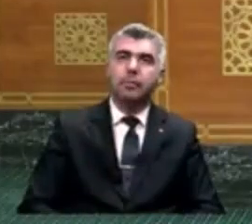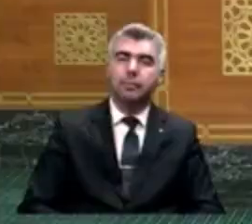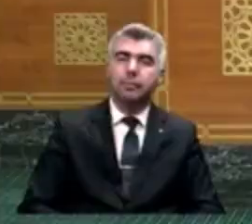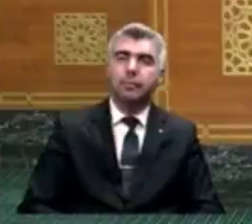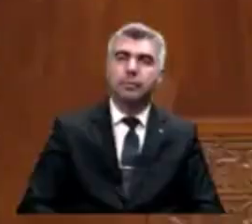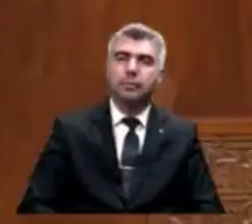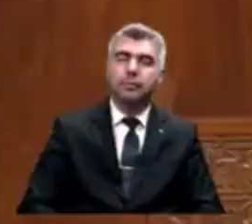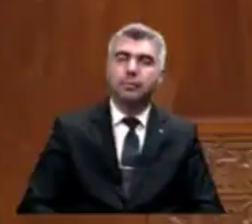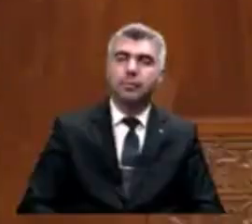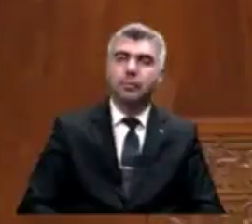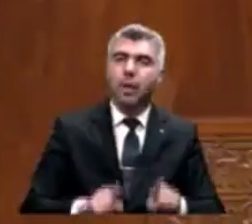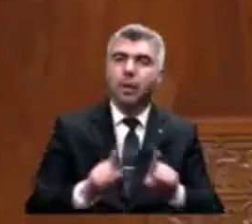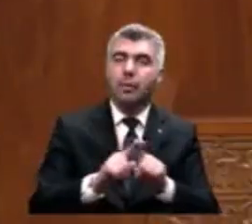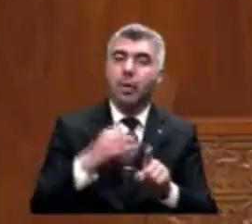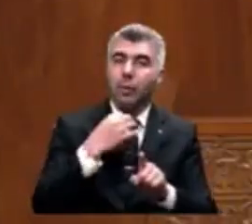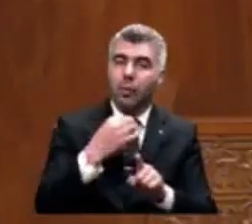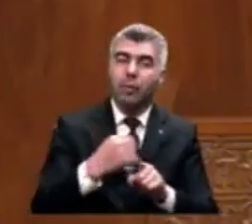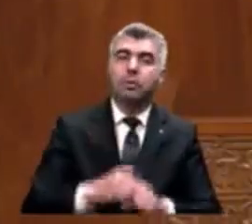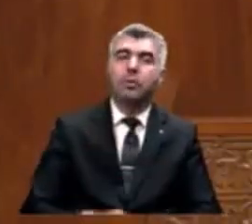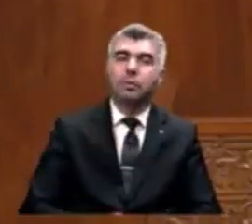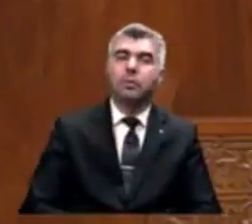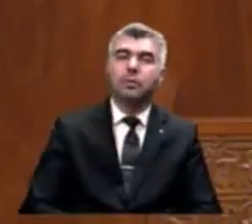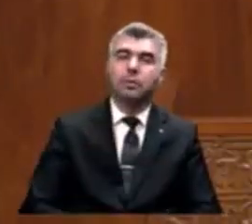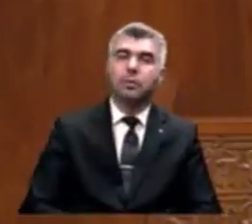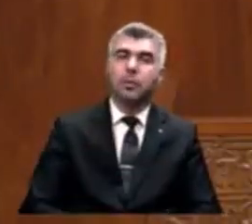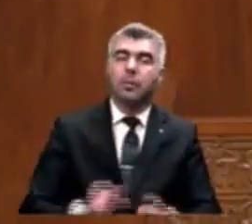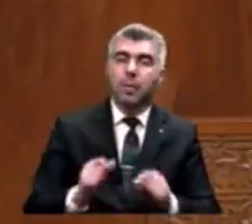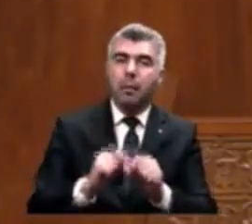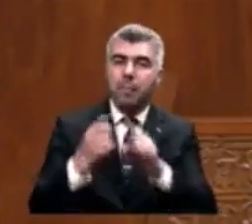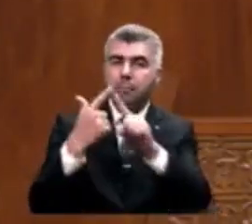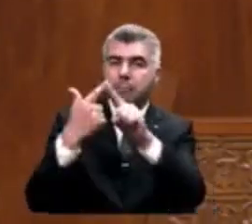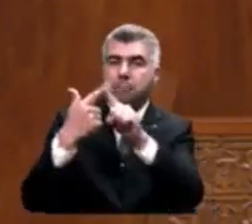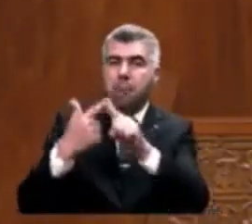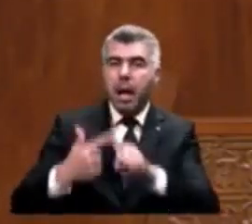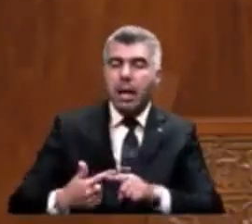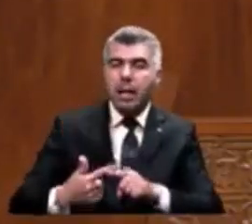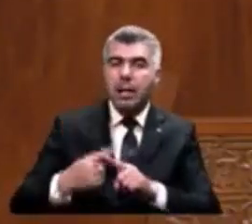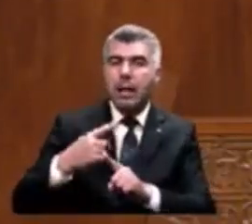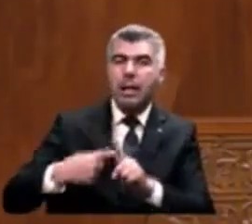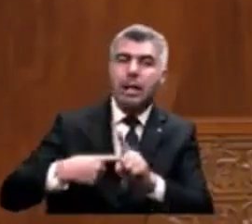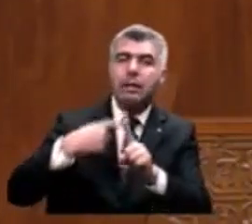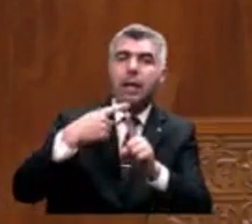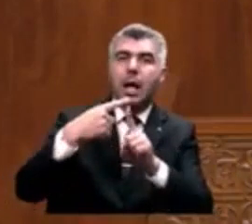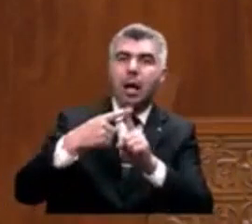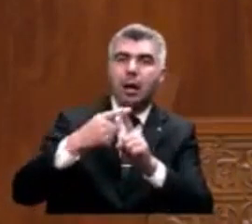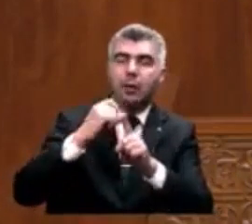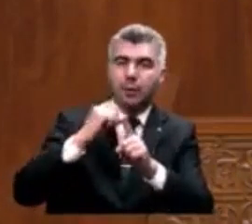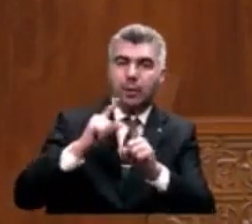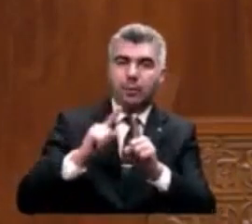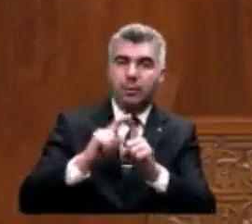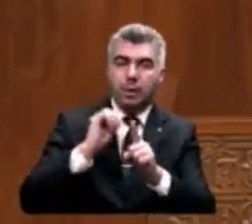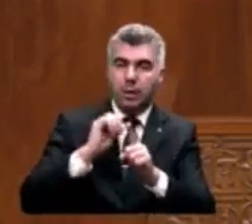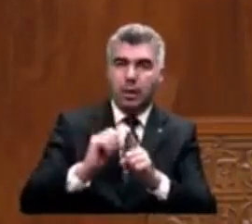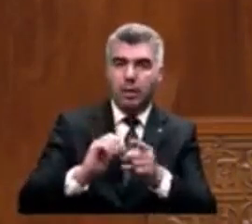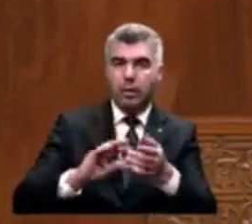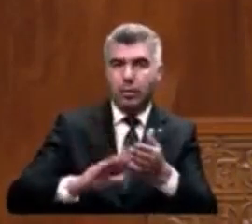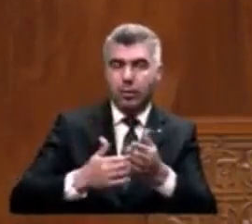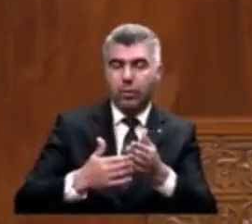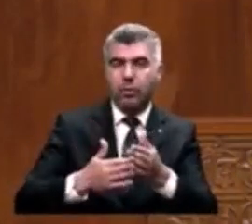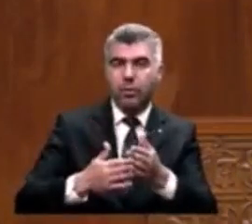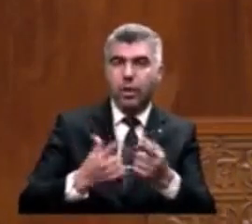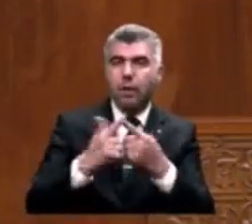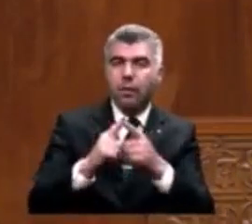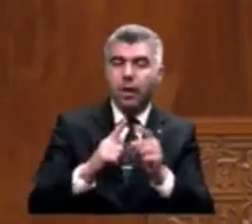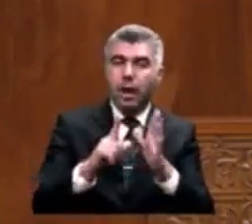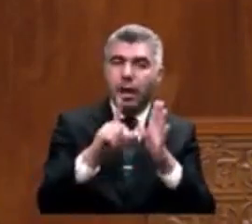بغيت نذكر بأن الغلاف المالي الإضافي اللي مخصص غير لتنزيل هذا